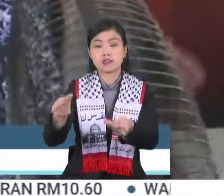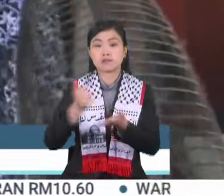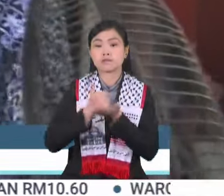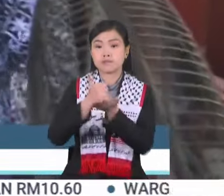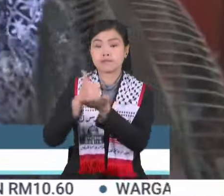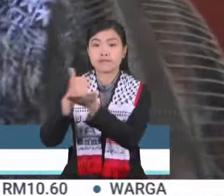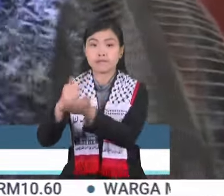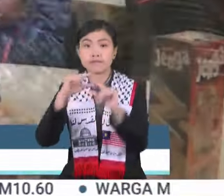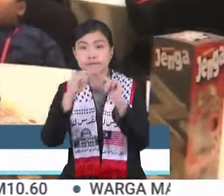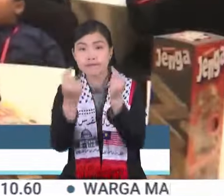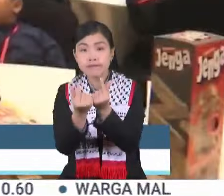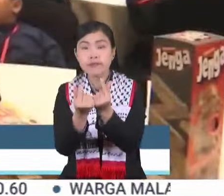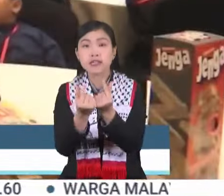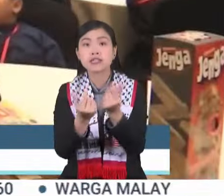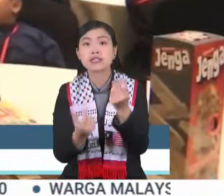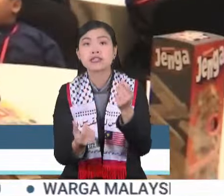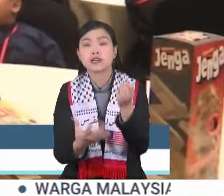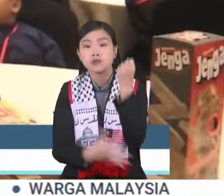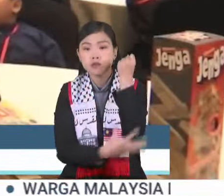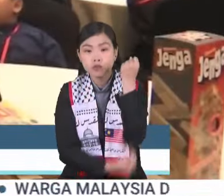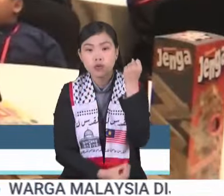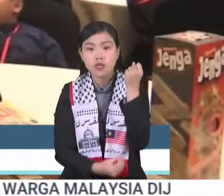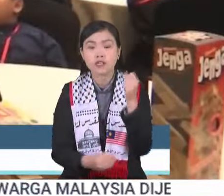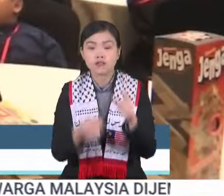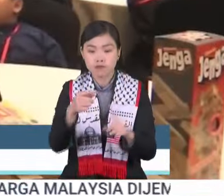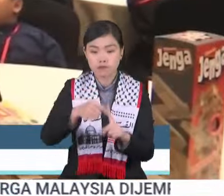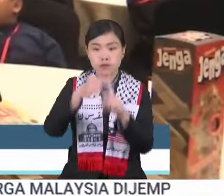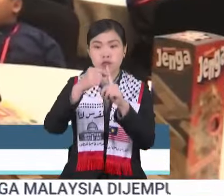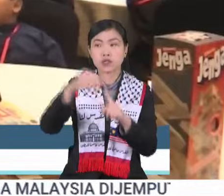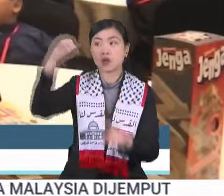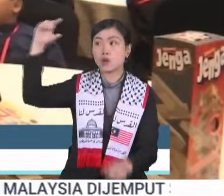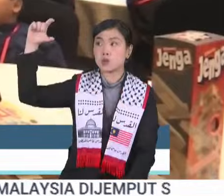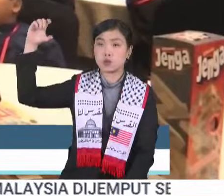golongan yang memerlukan khususnya pada bulan